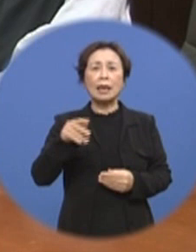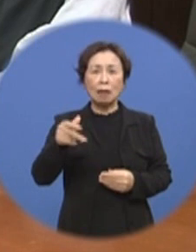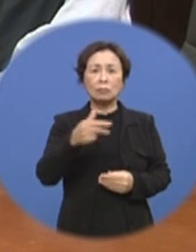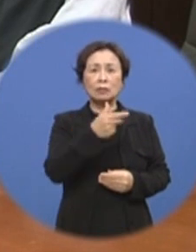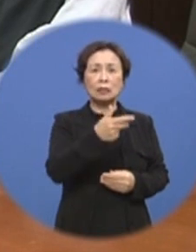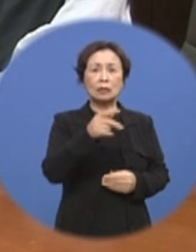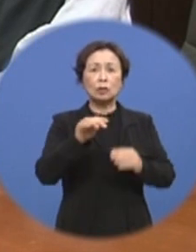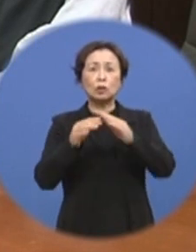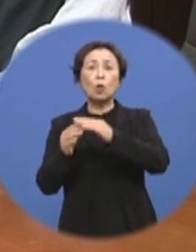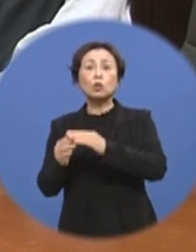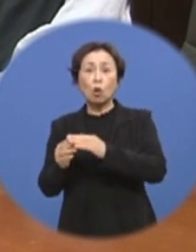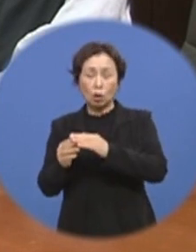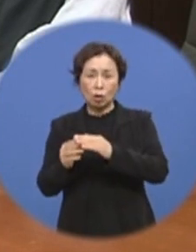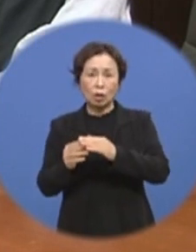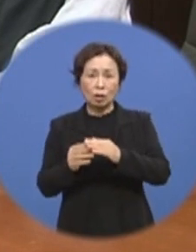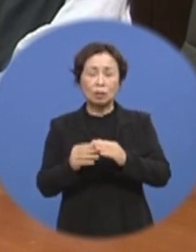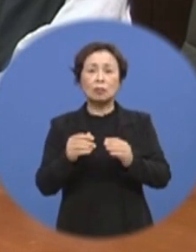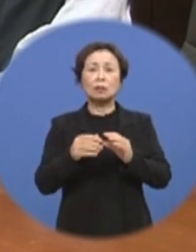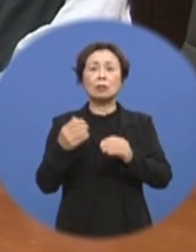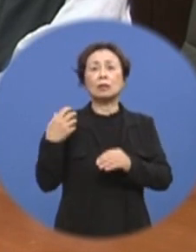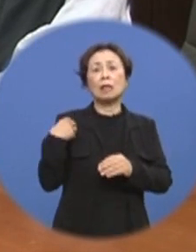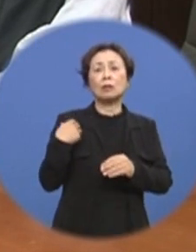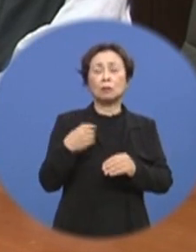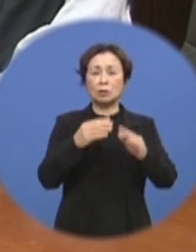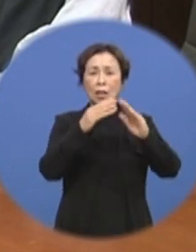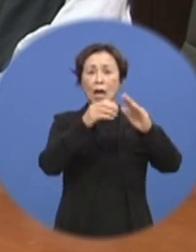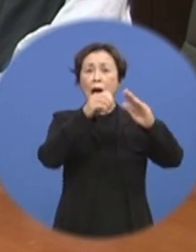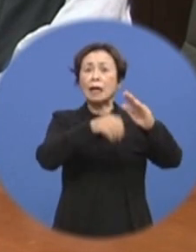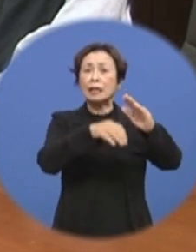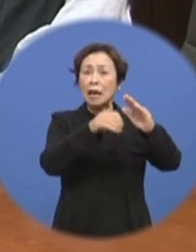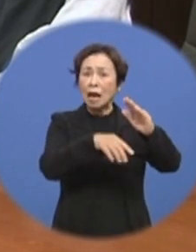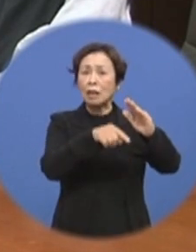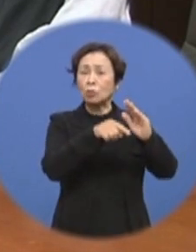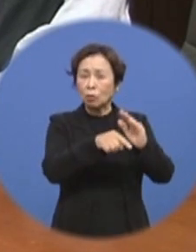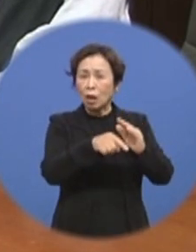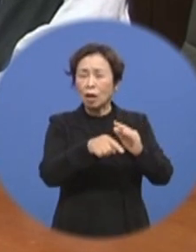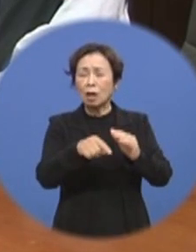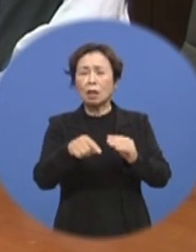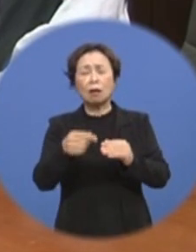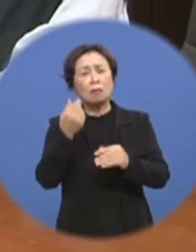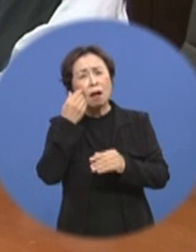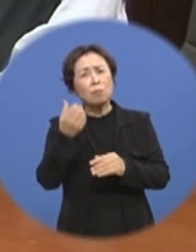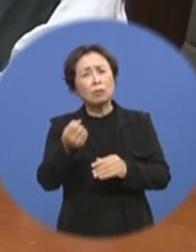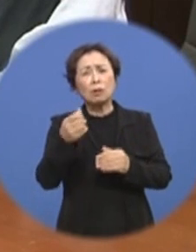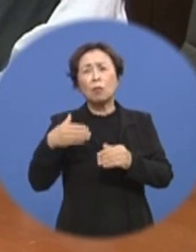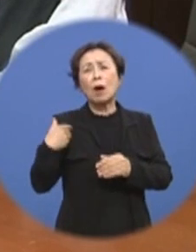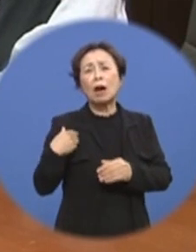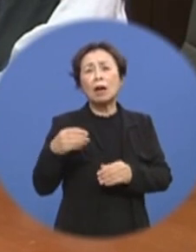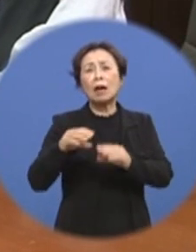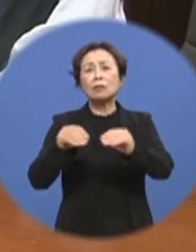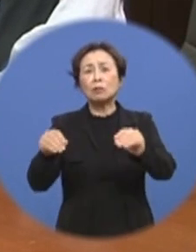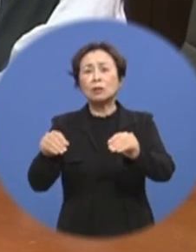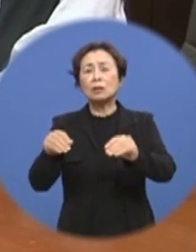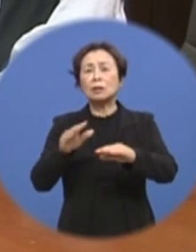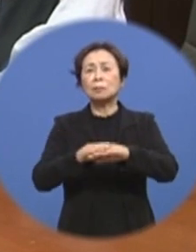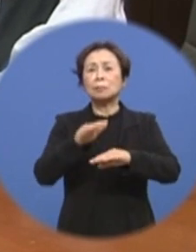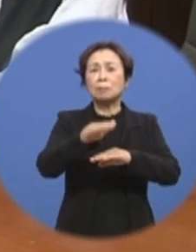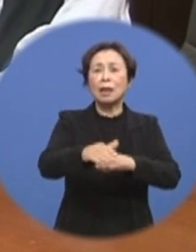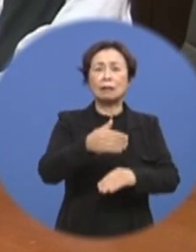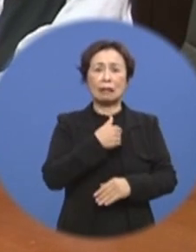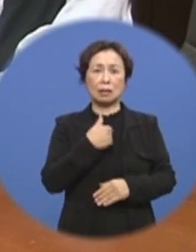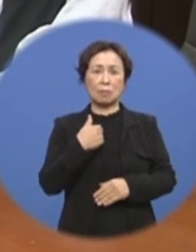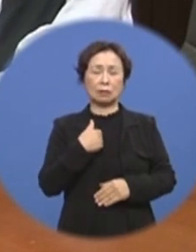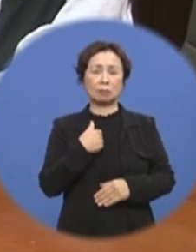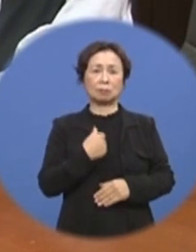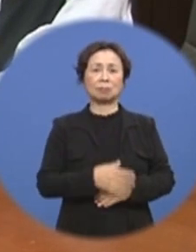かなりその空き家とか所有者不明土地とかそういうところに介入できるようなんはいで